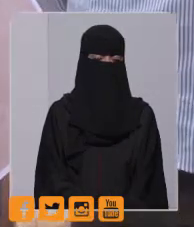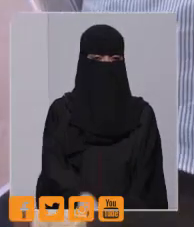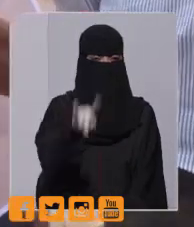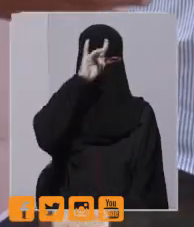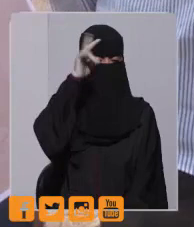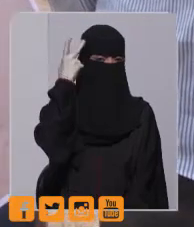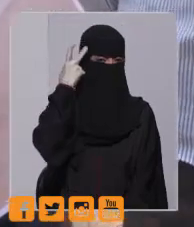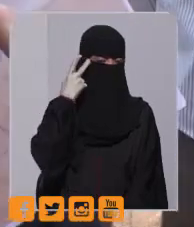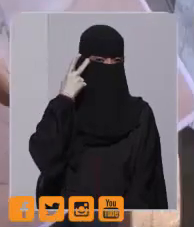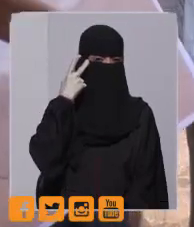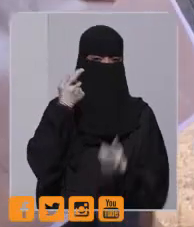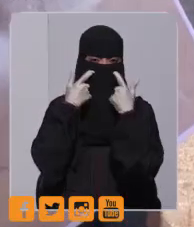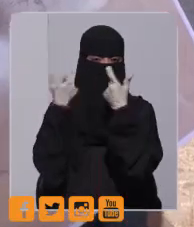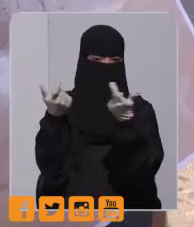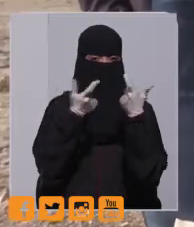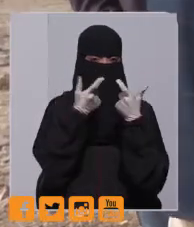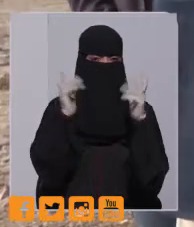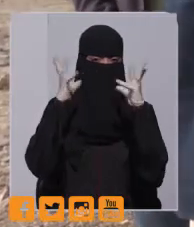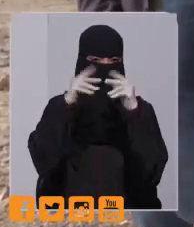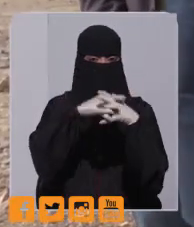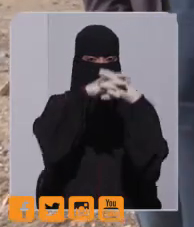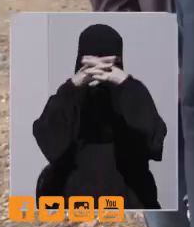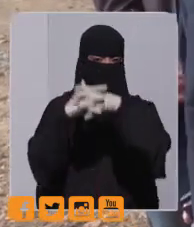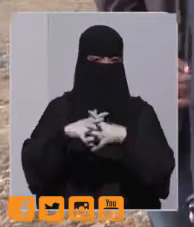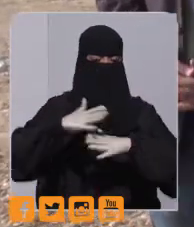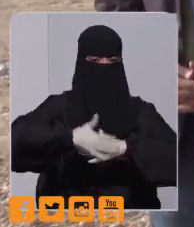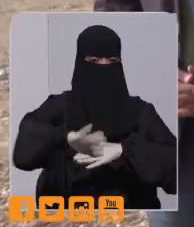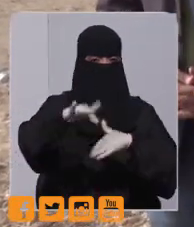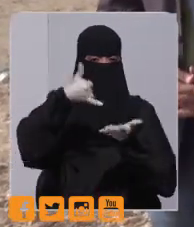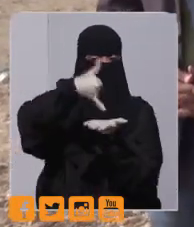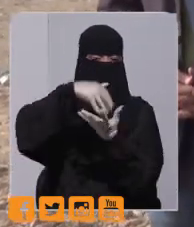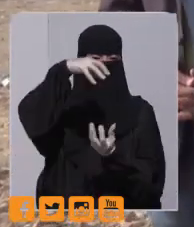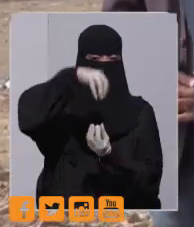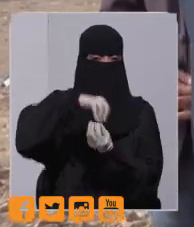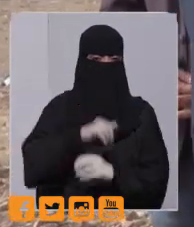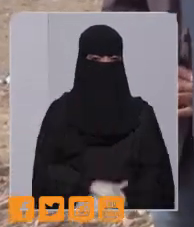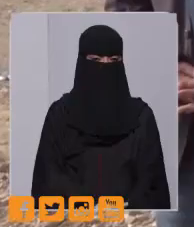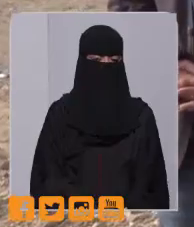محافظ حضرموت يتفقد عددا من مشاريع الطرق بمدينه المكلا